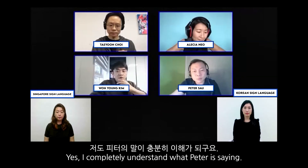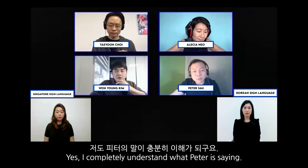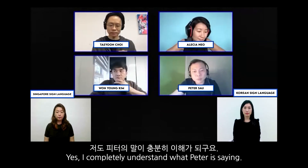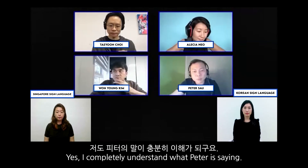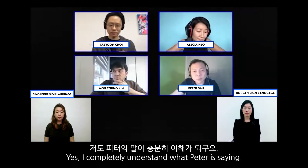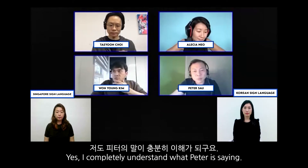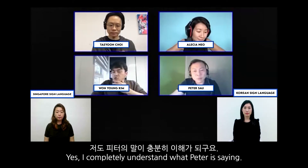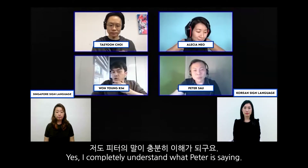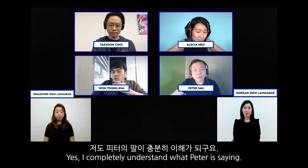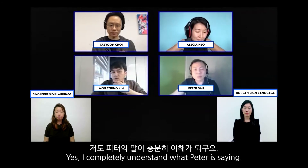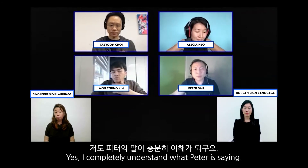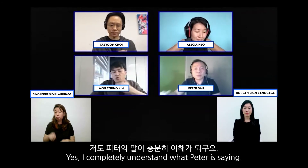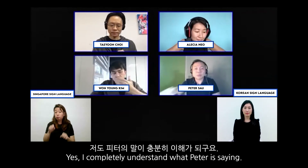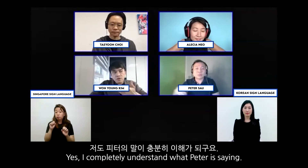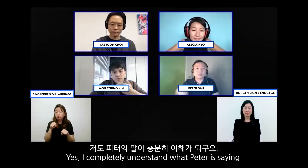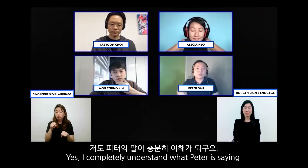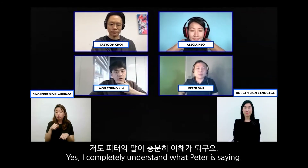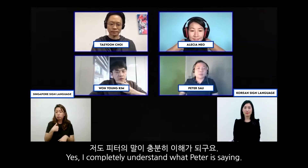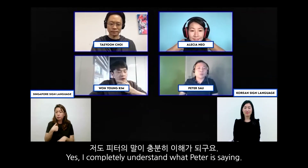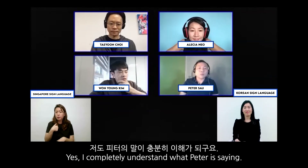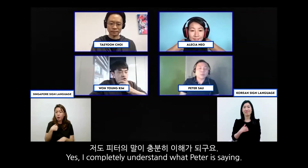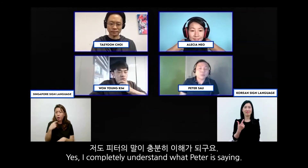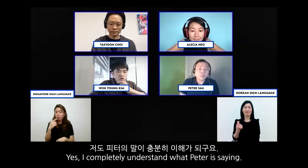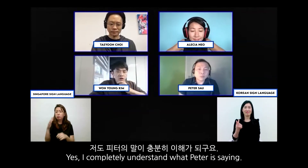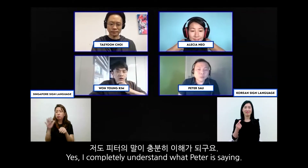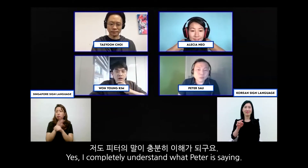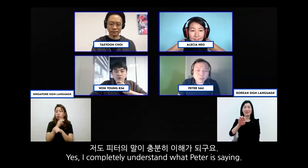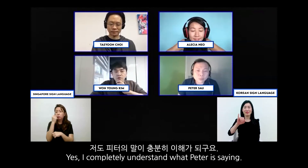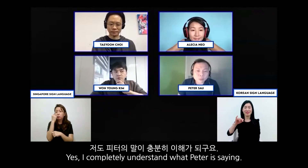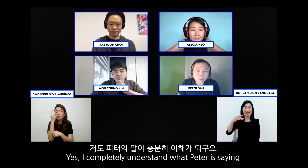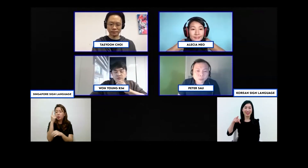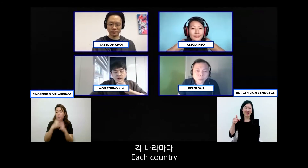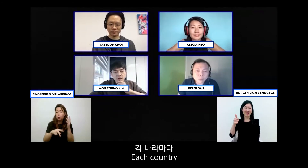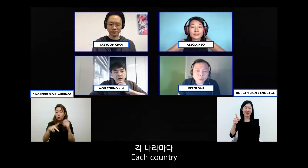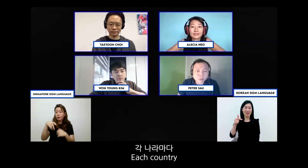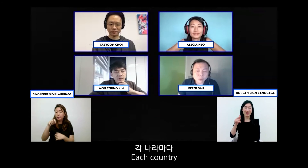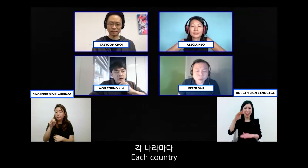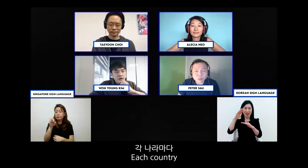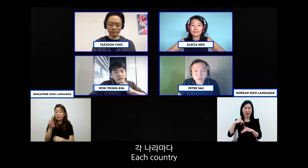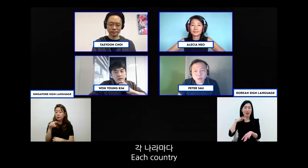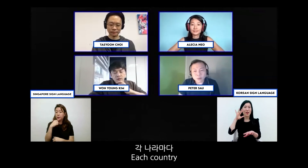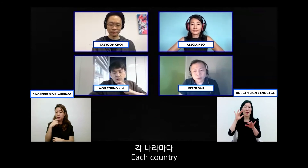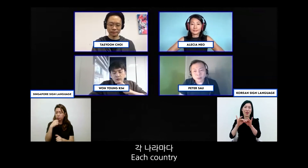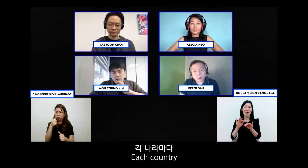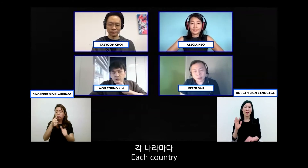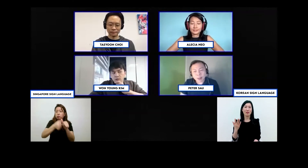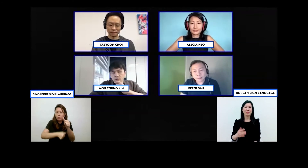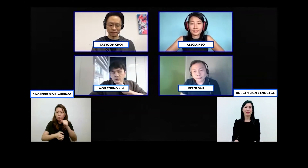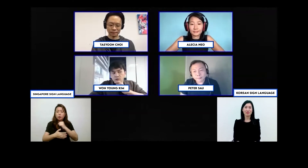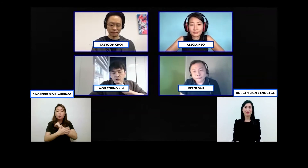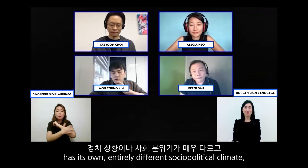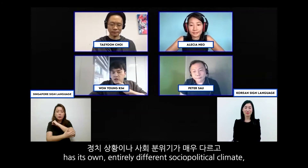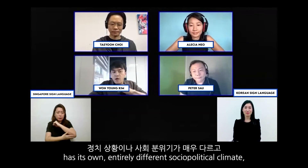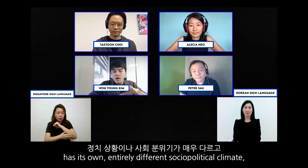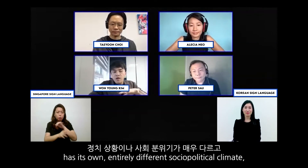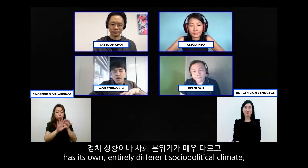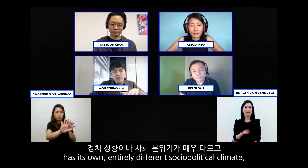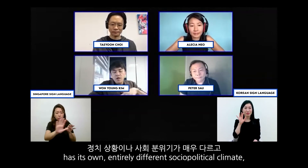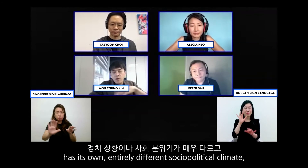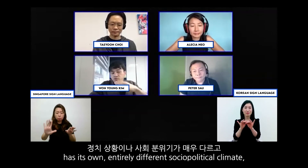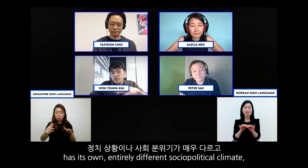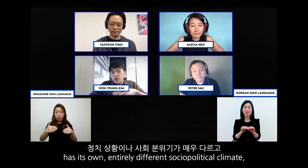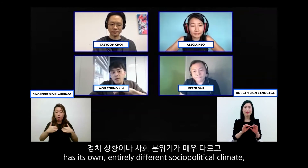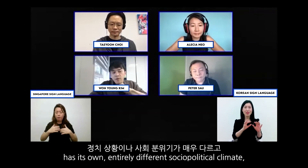네, 저도 뭐 그 피터의 말이 충분히 이해가 되고요. 각 나라마다 어떤 정치